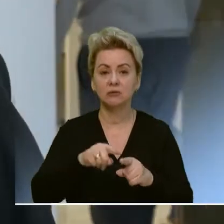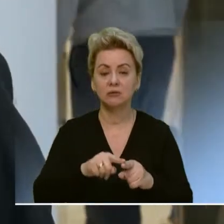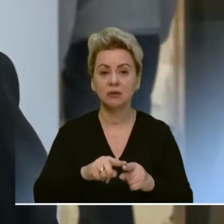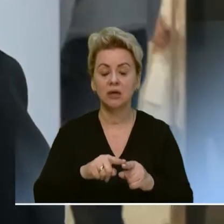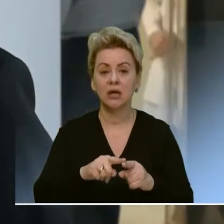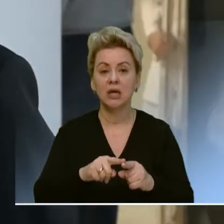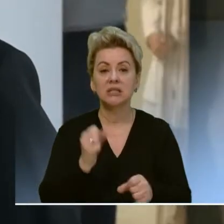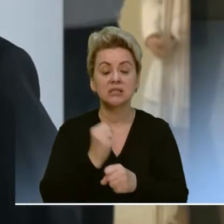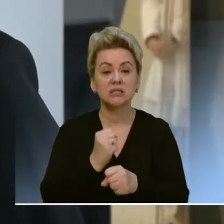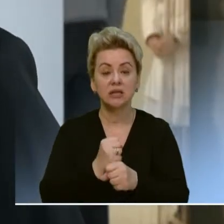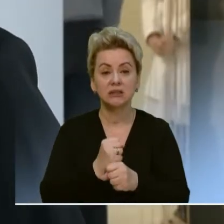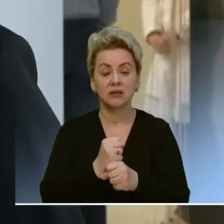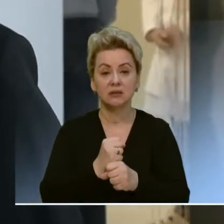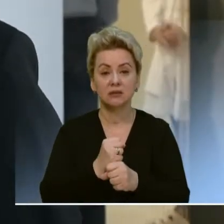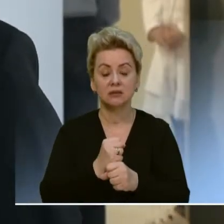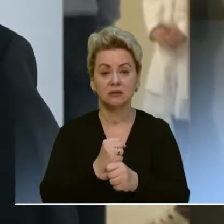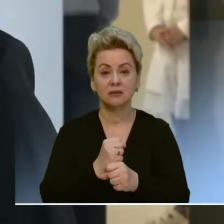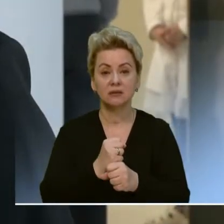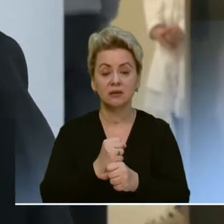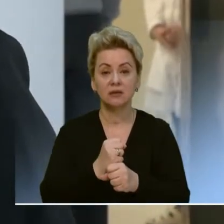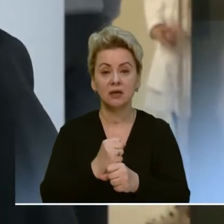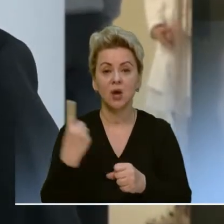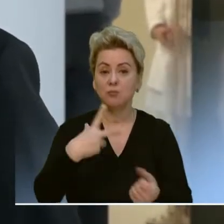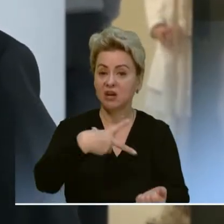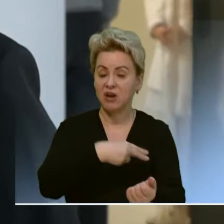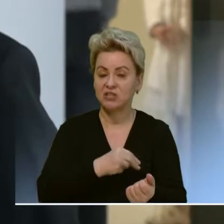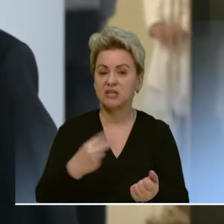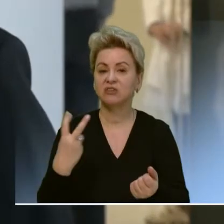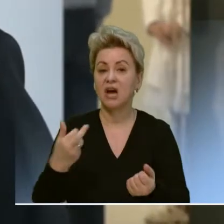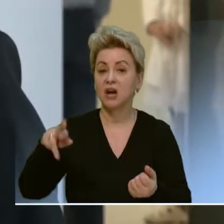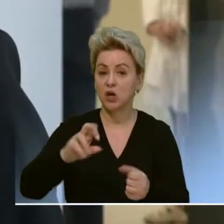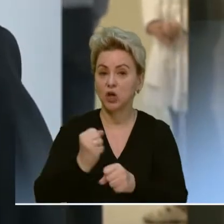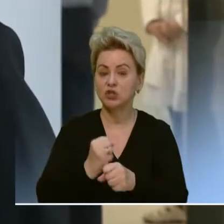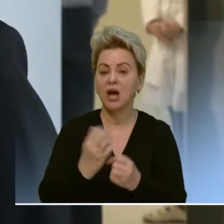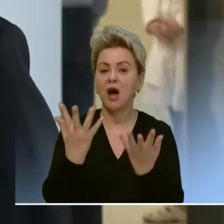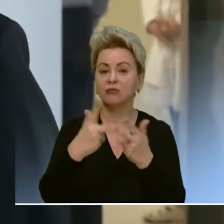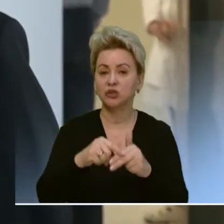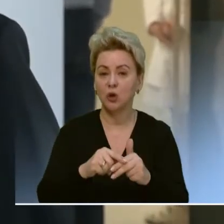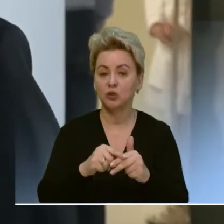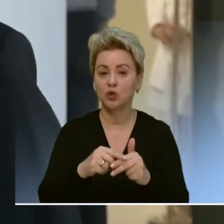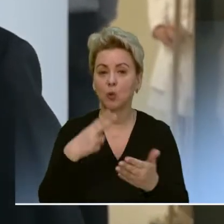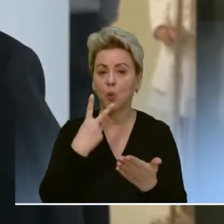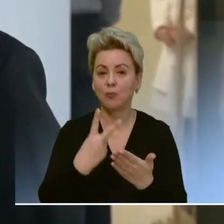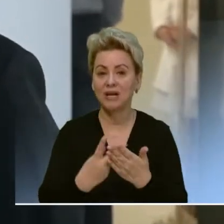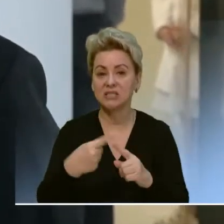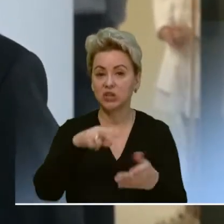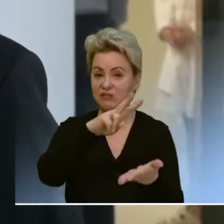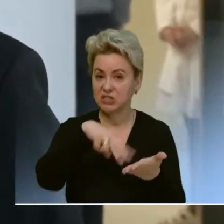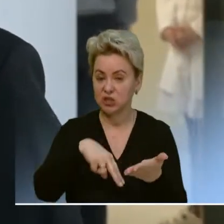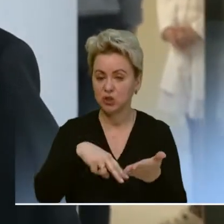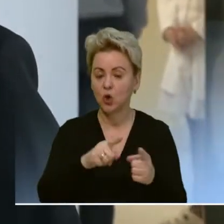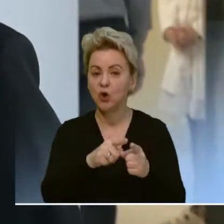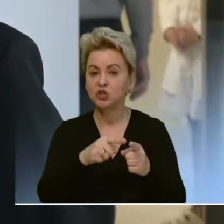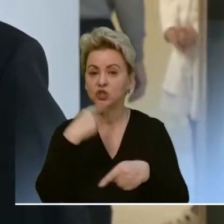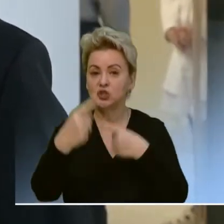о том, что сделана первая вакцина, вторая вакцина делается автоматически по предъявлению этого сертификата